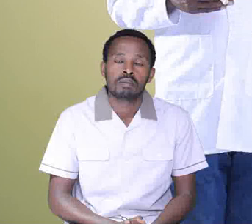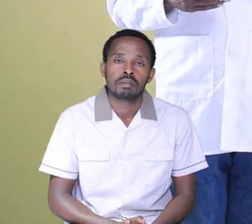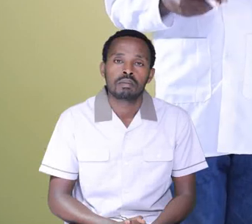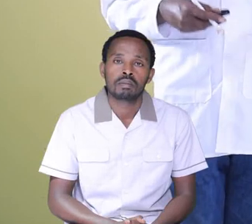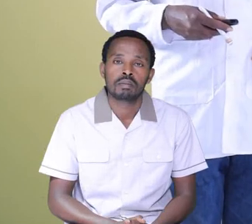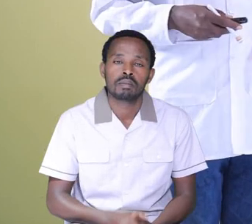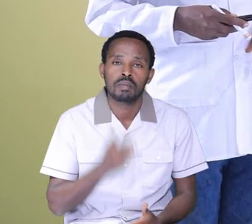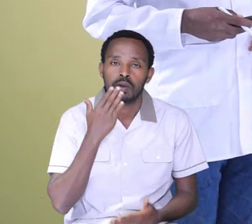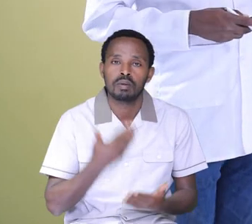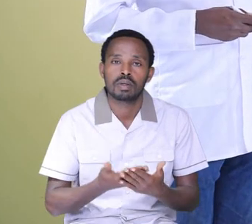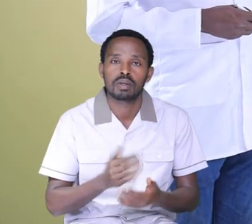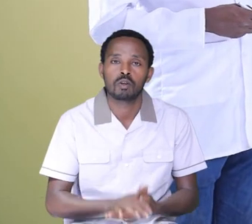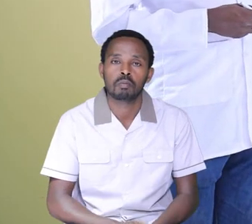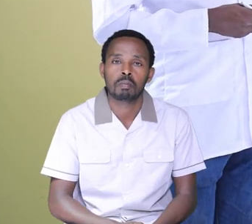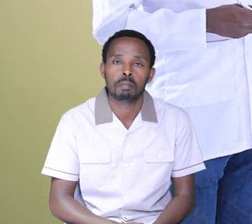Dansa,